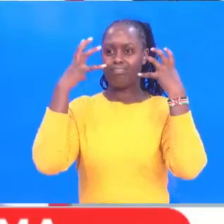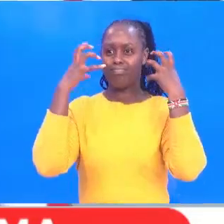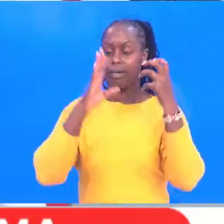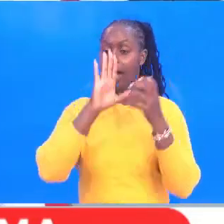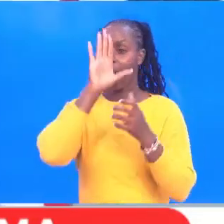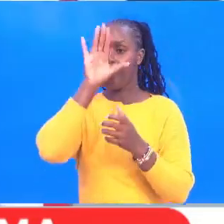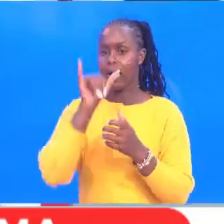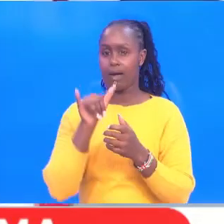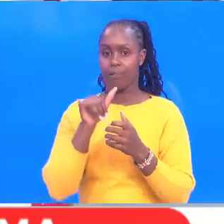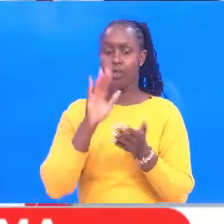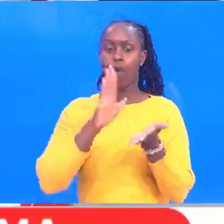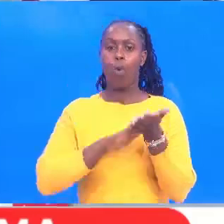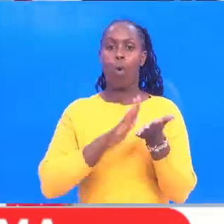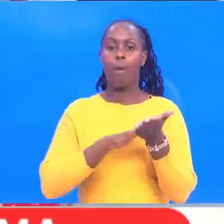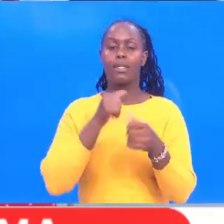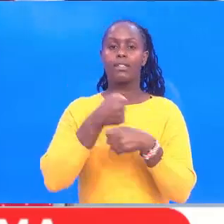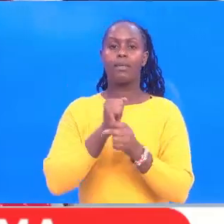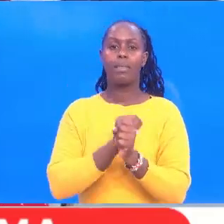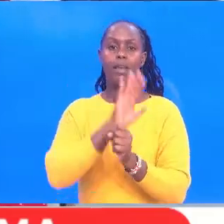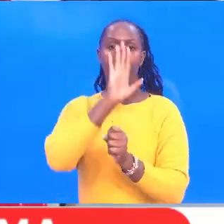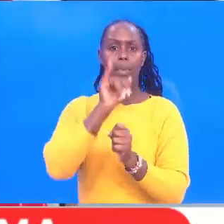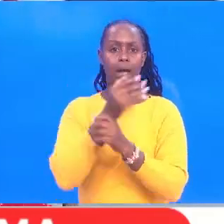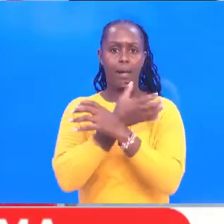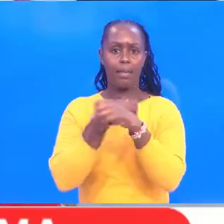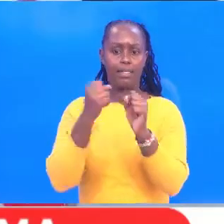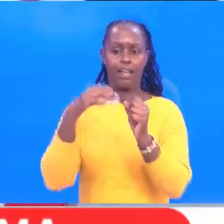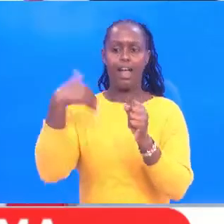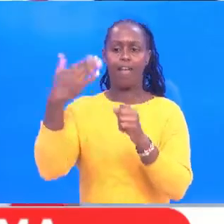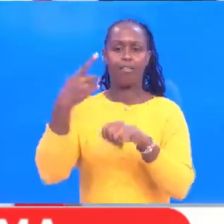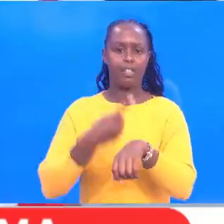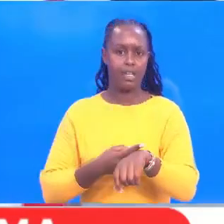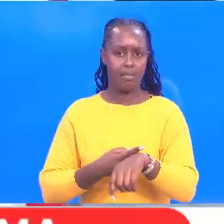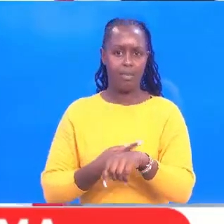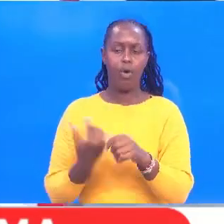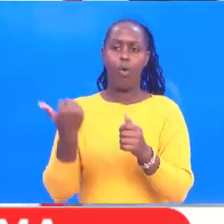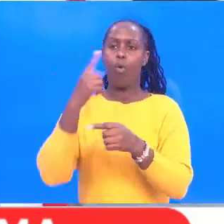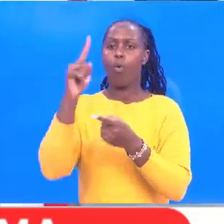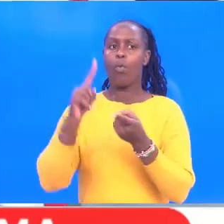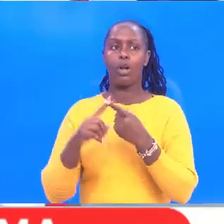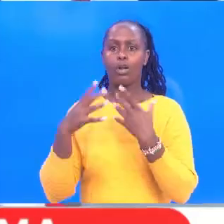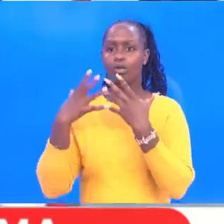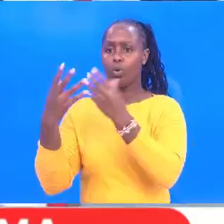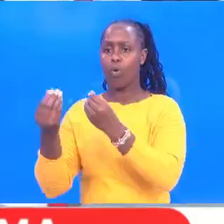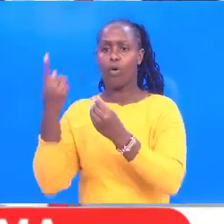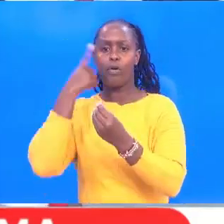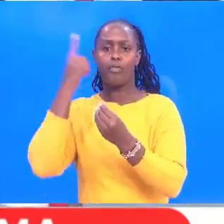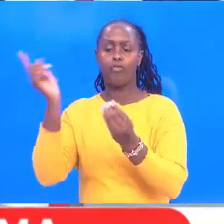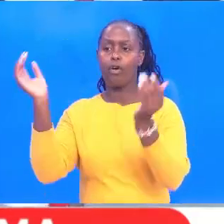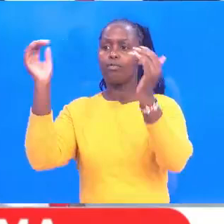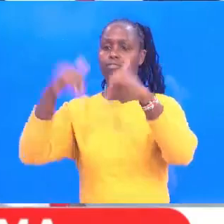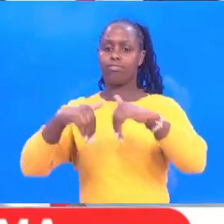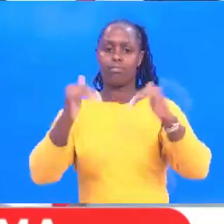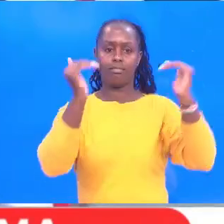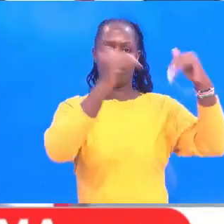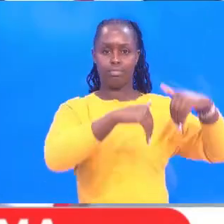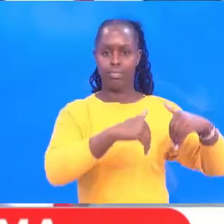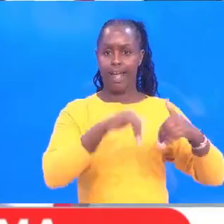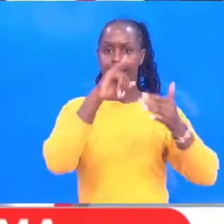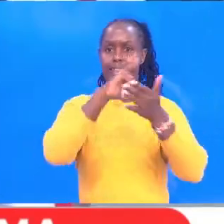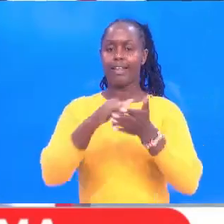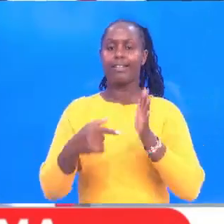president day in, day out, in public gatherings that imply